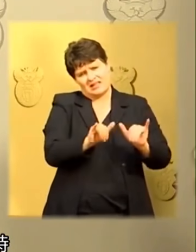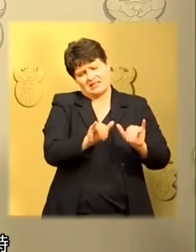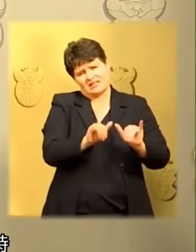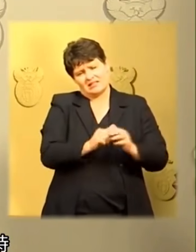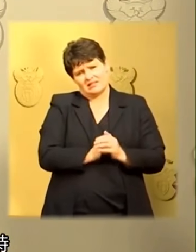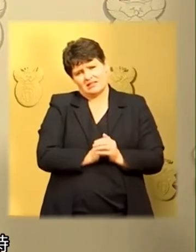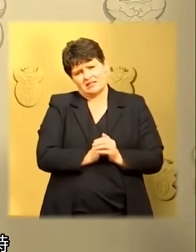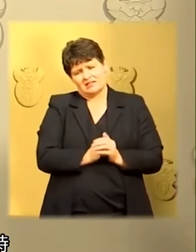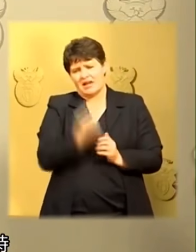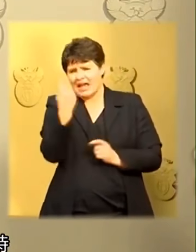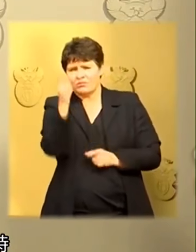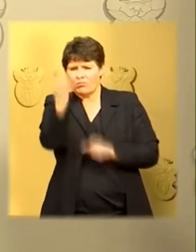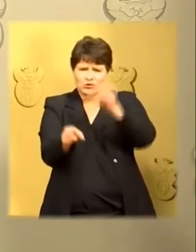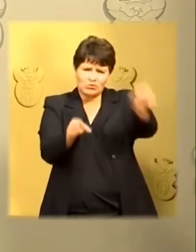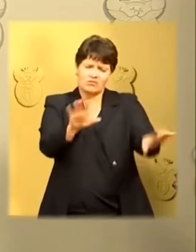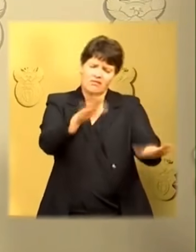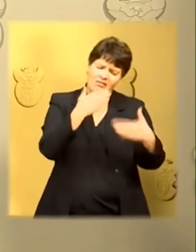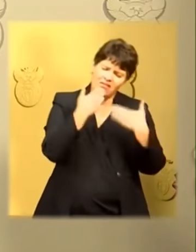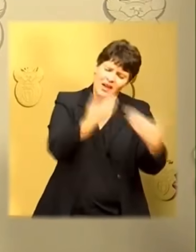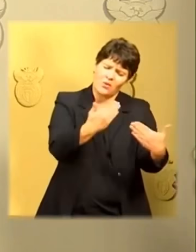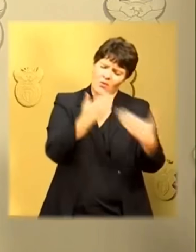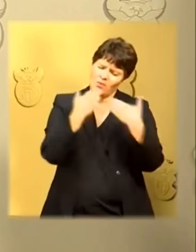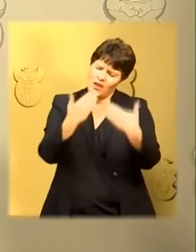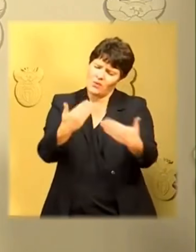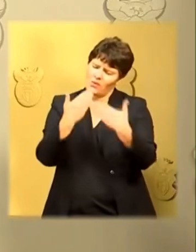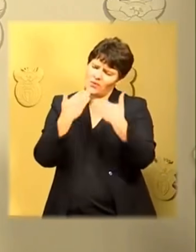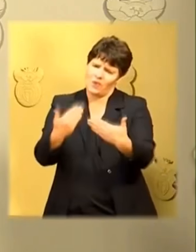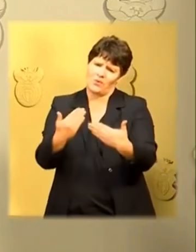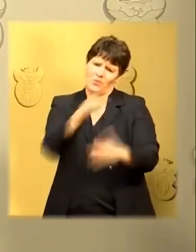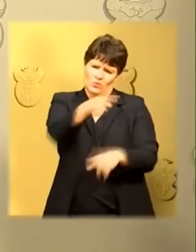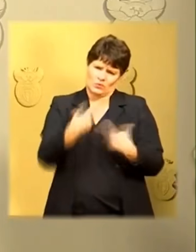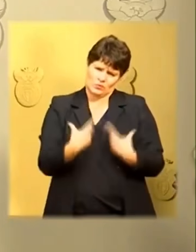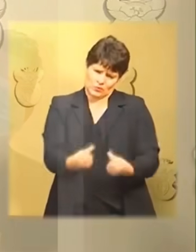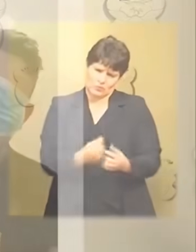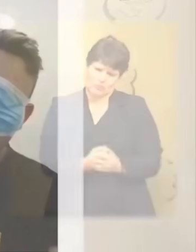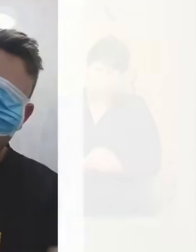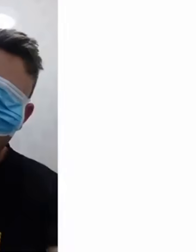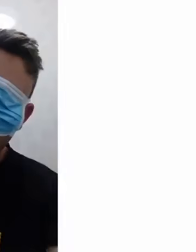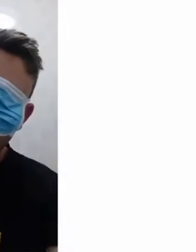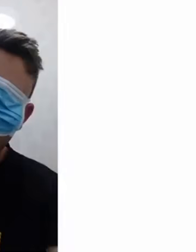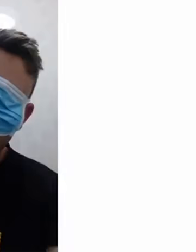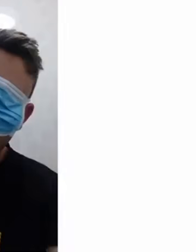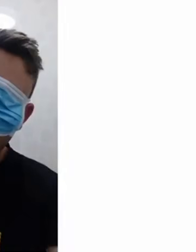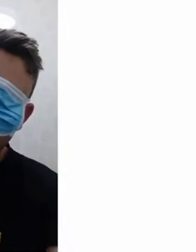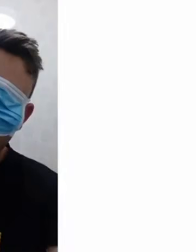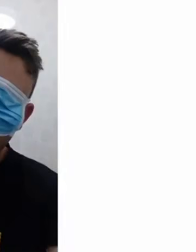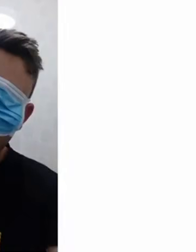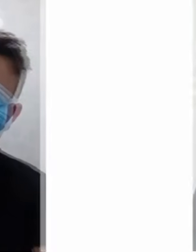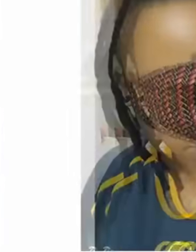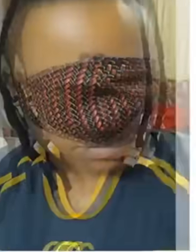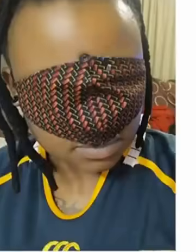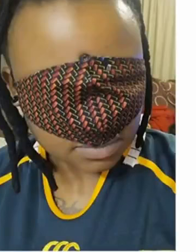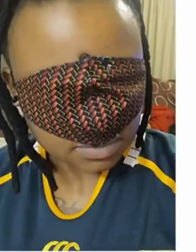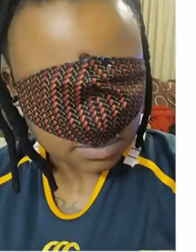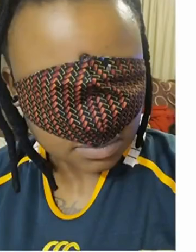或者搭交通工具嘅时候一定要戴口罩，仲以示范戴口罩做结束。结果呢个画面意外咁